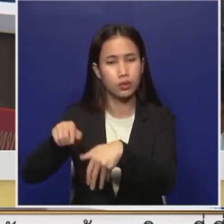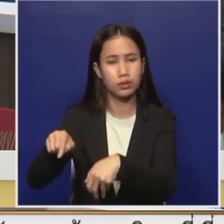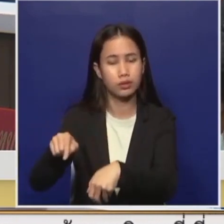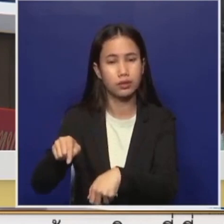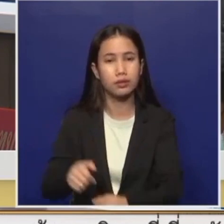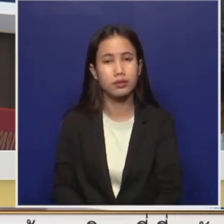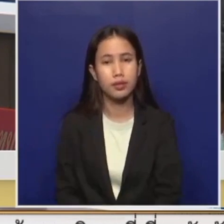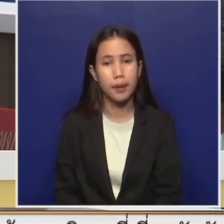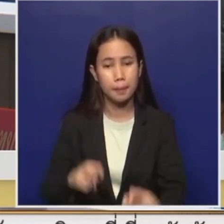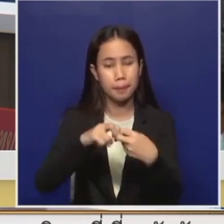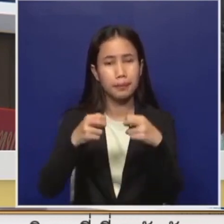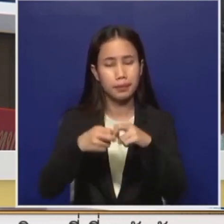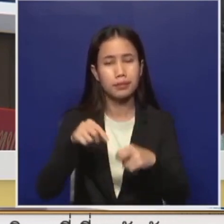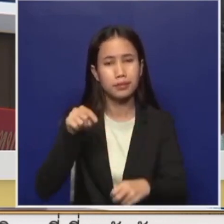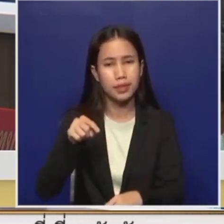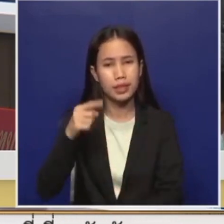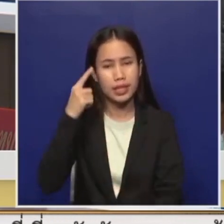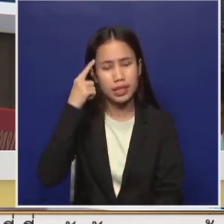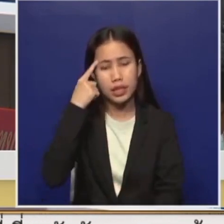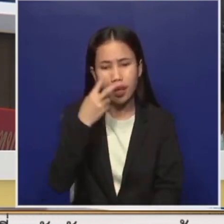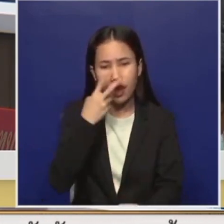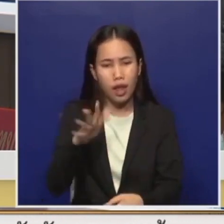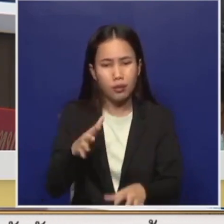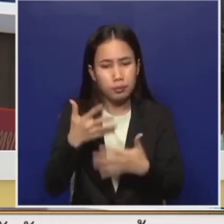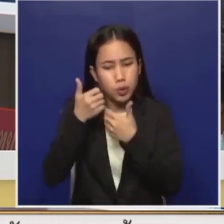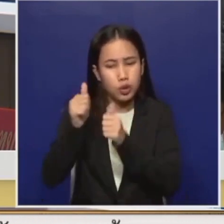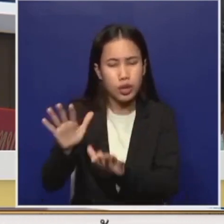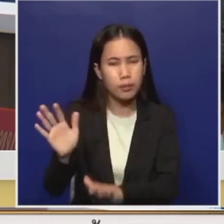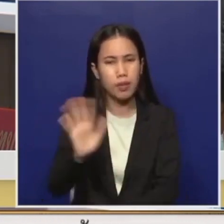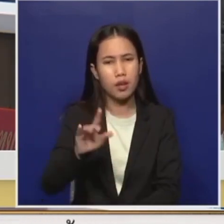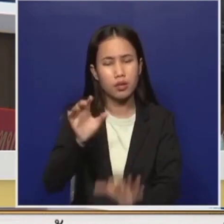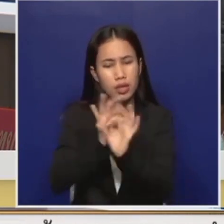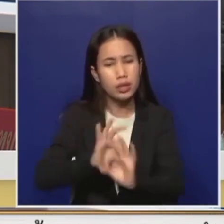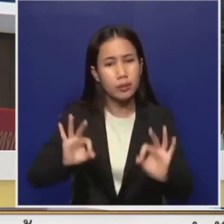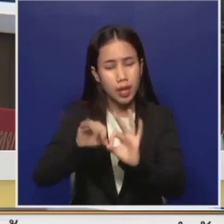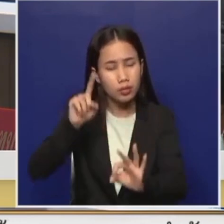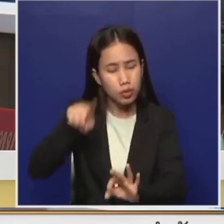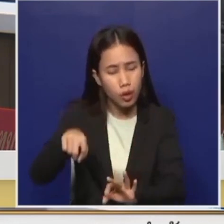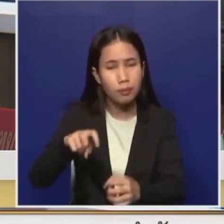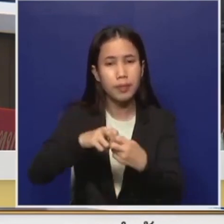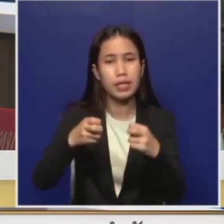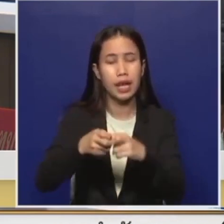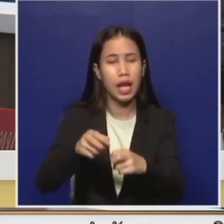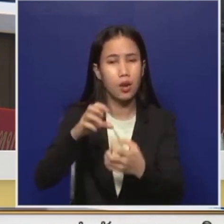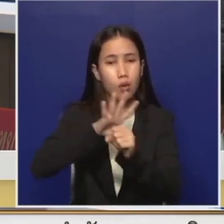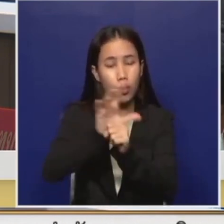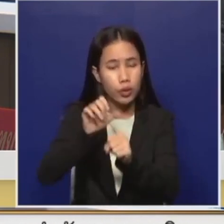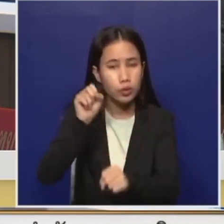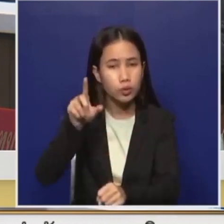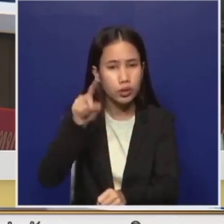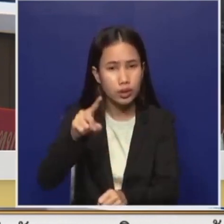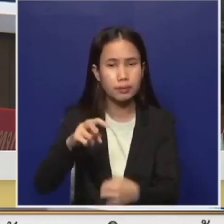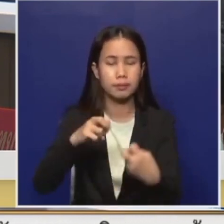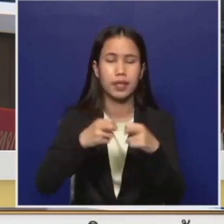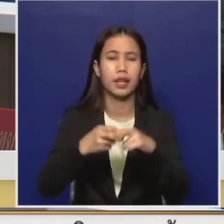ปัญหาที่เกิดขึนมา อยาได้เพิรกเฉยบริหาศาการควแบฉุกเฉิน ก็คือปัญหาอดิตใ